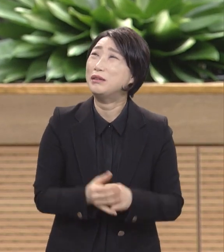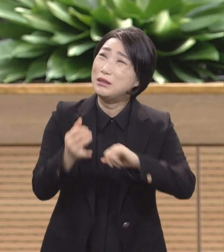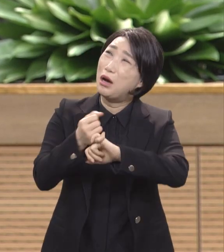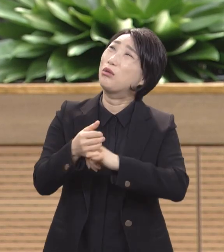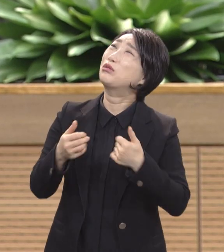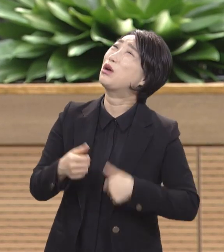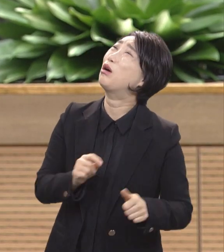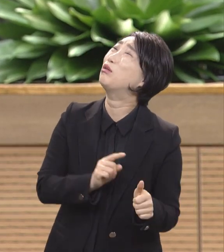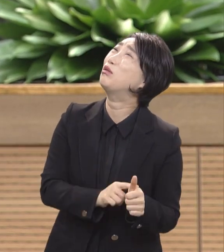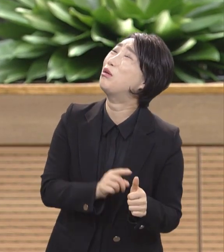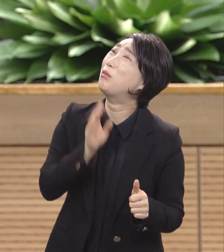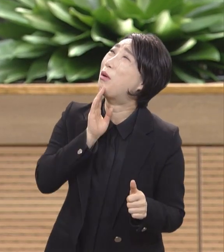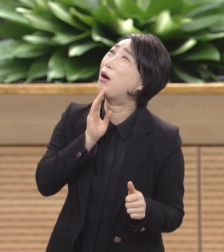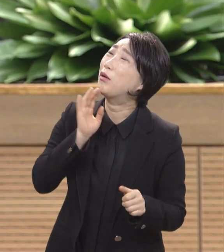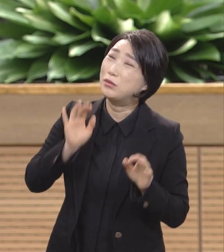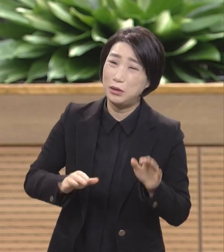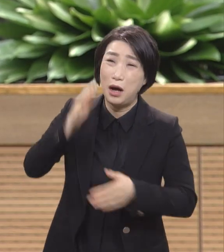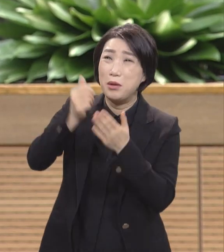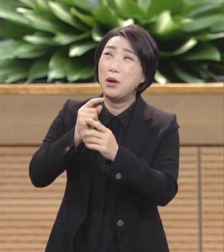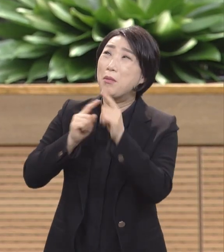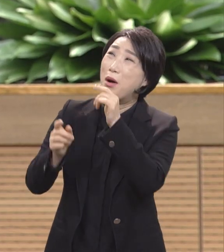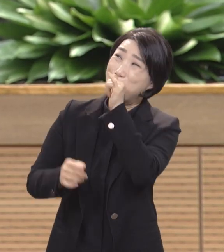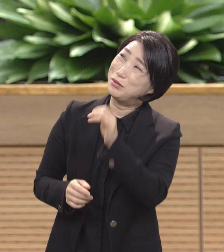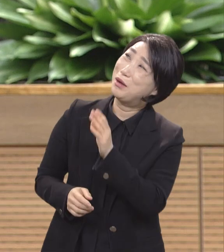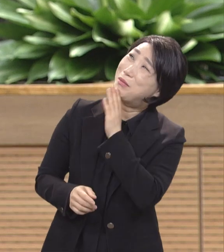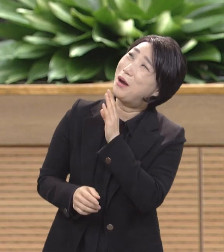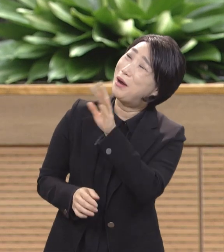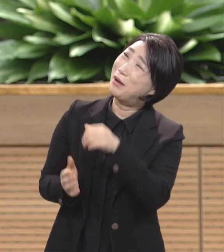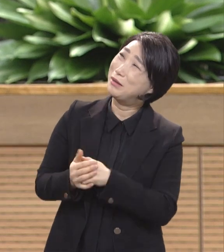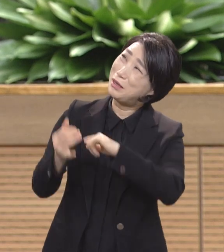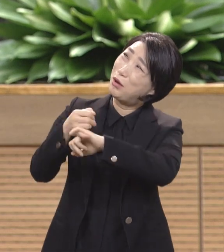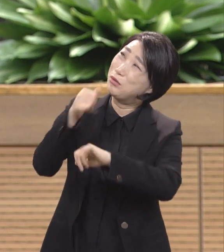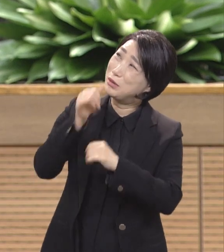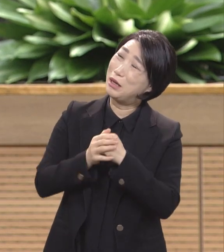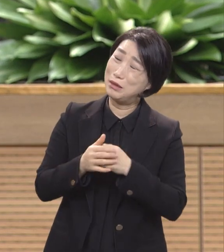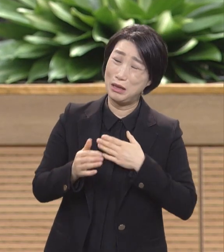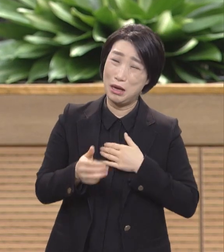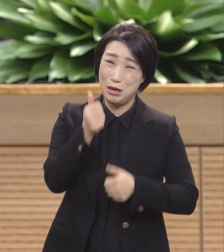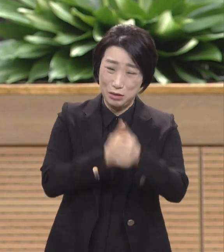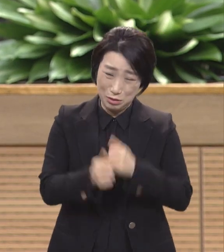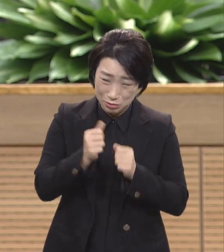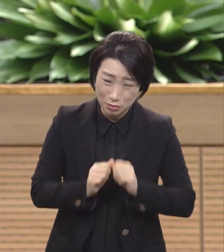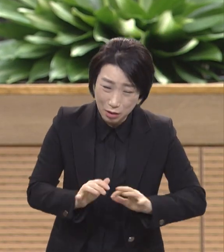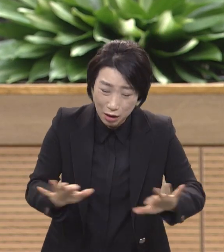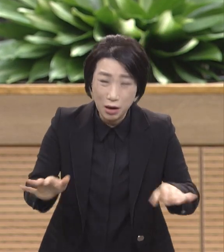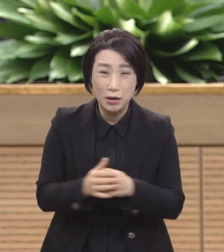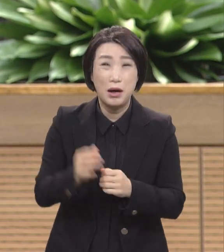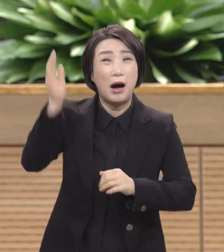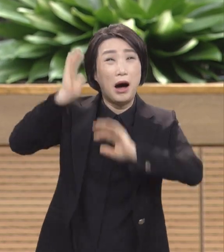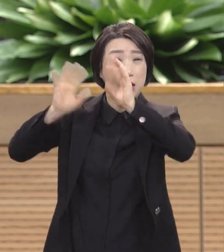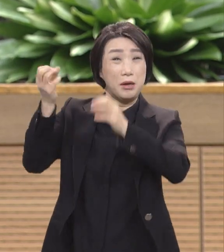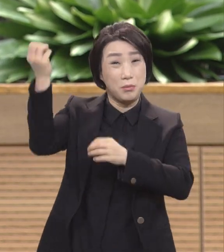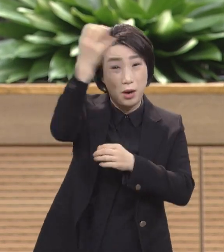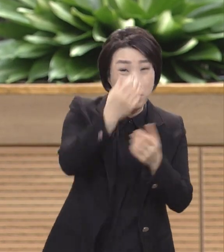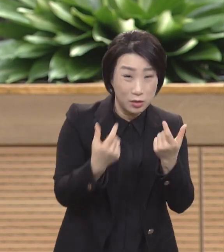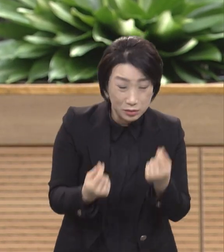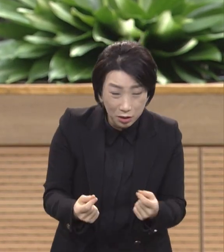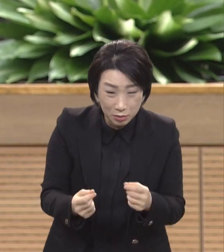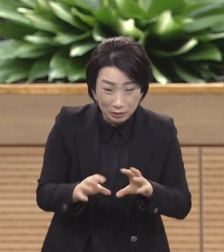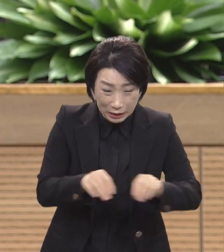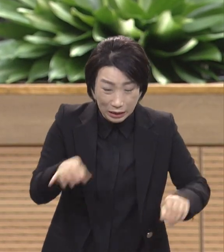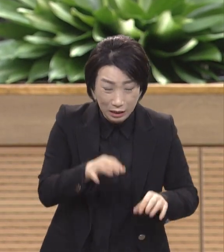약속의 자식인데 하나님 말씀 오셨죠. 내 우순이 하늘의 별처럼 땅의 모래처럼